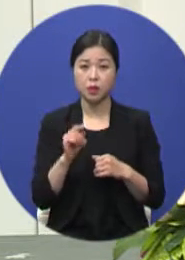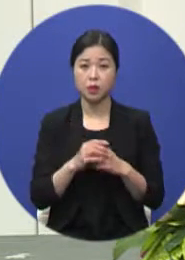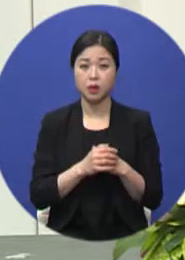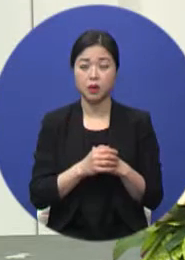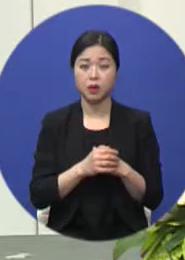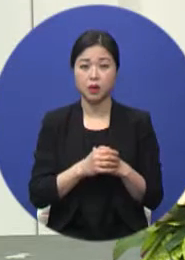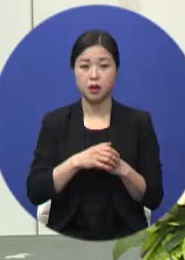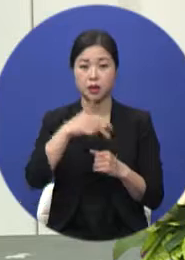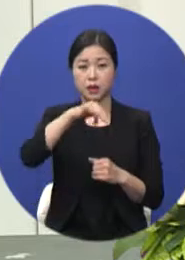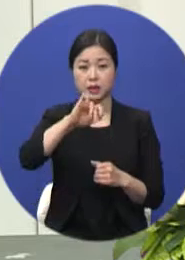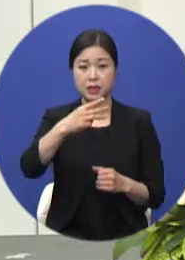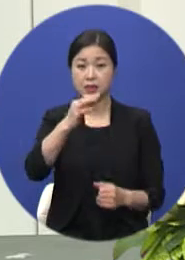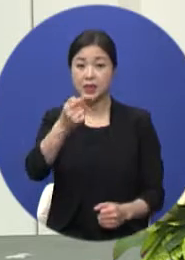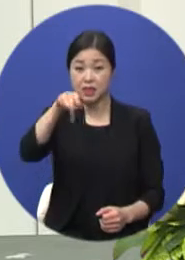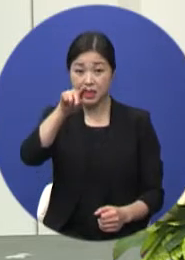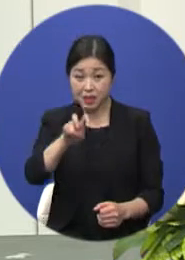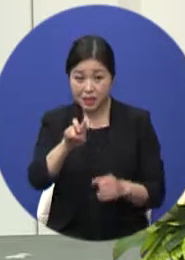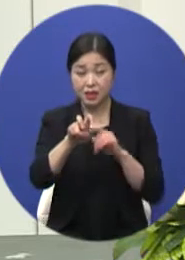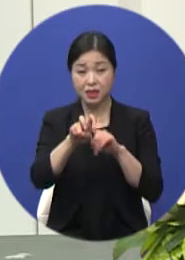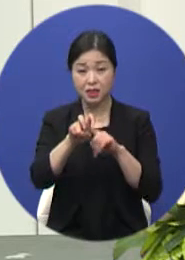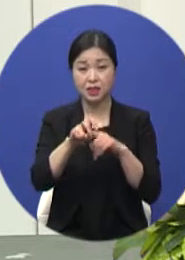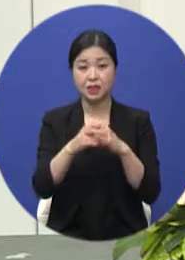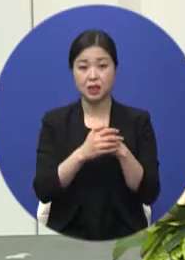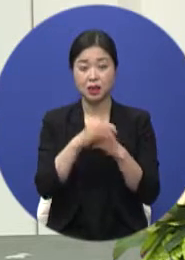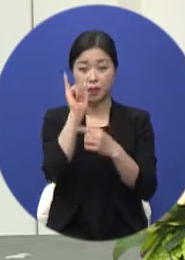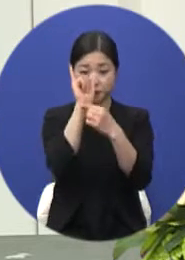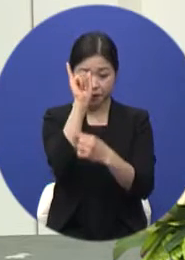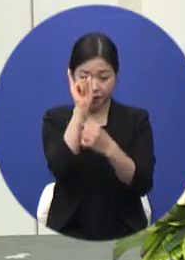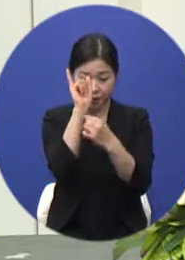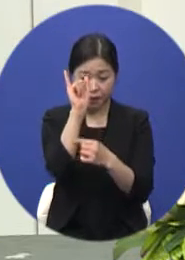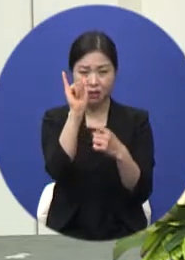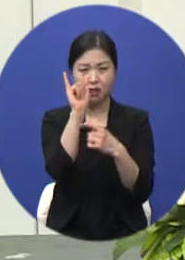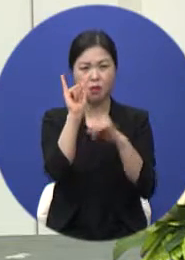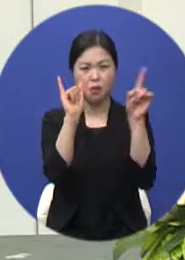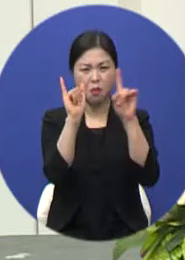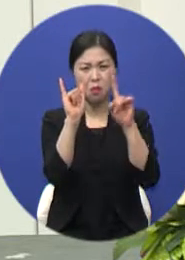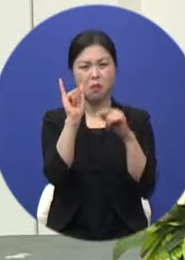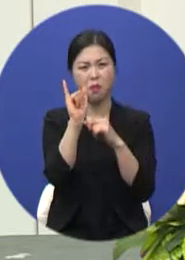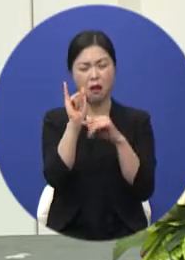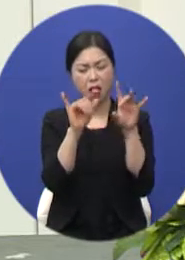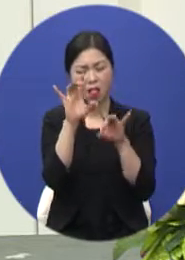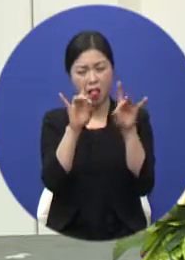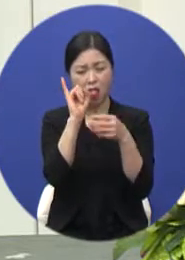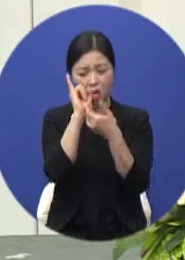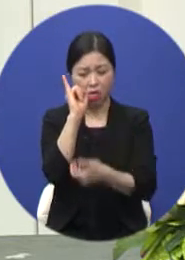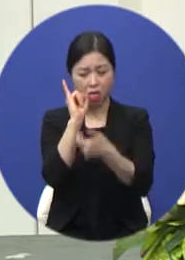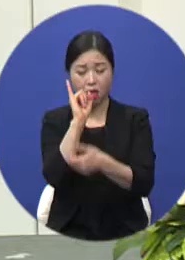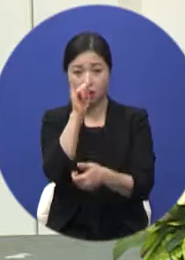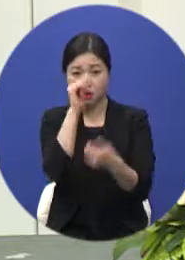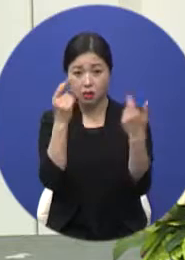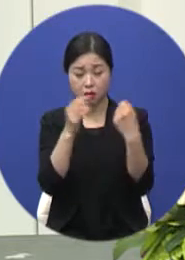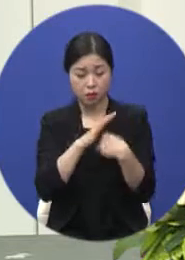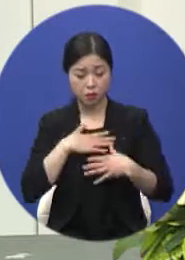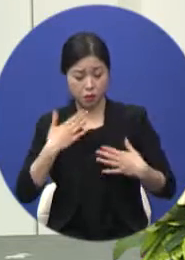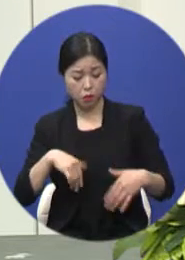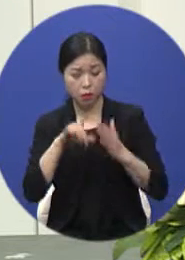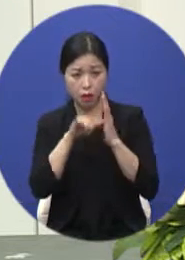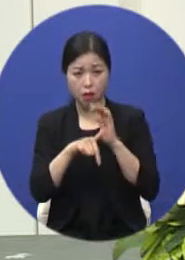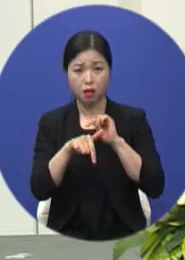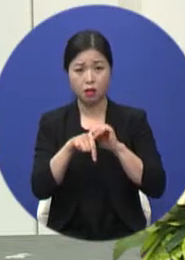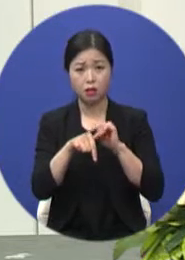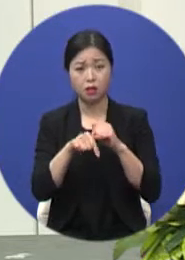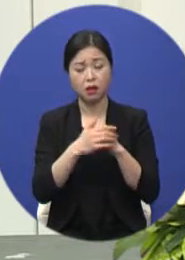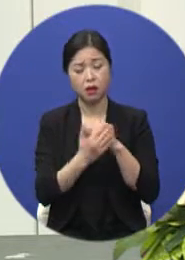오더라고요. 그래서 계속 냉도 나오고 근데 이게 피곤할 때마다 재발하는데 계속